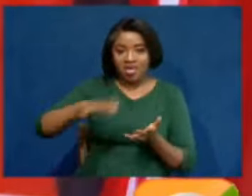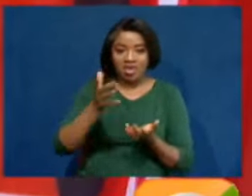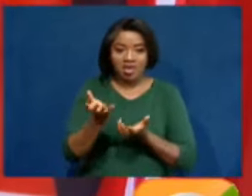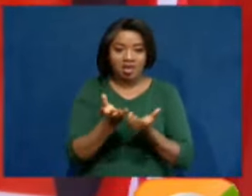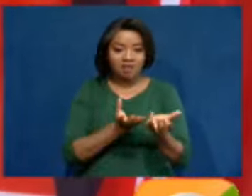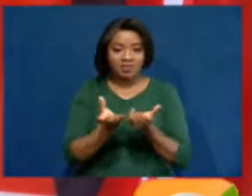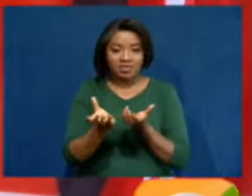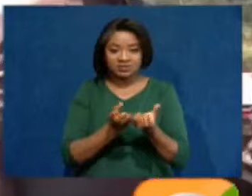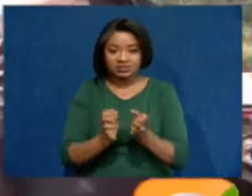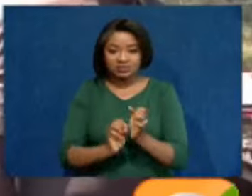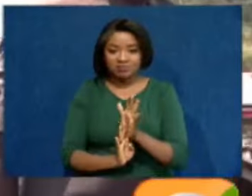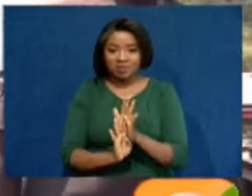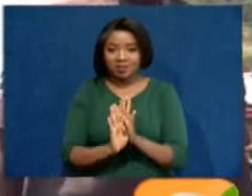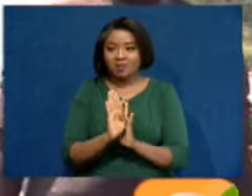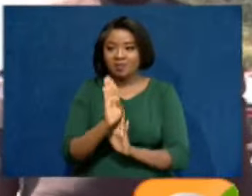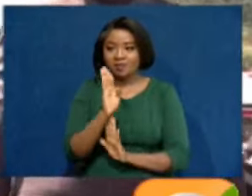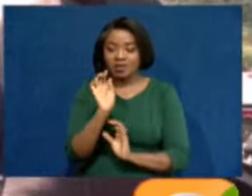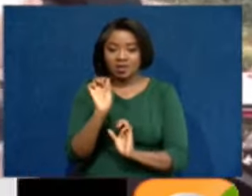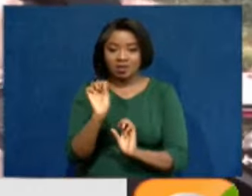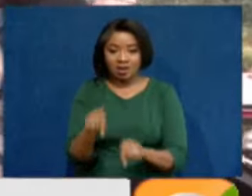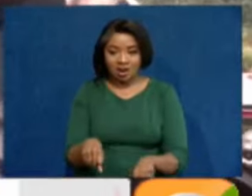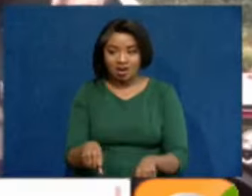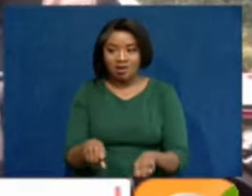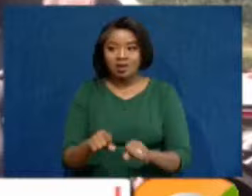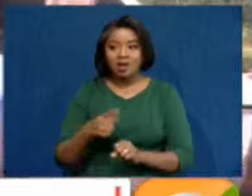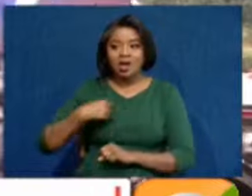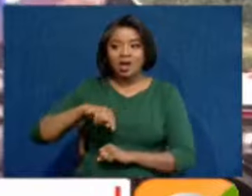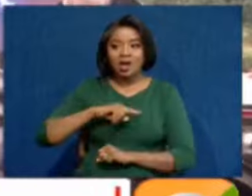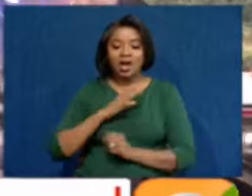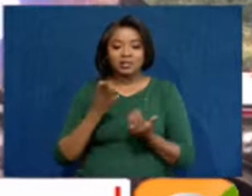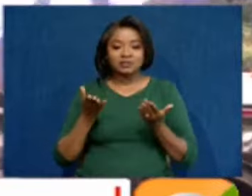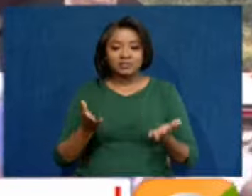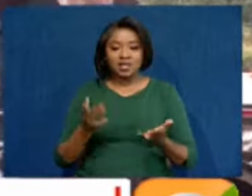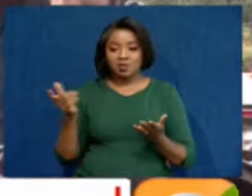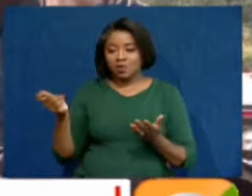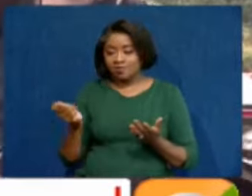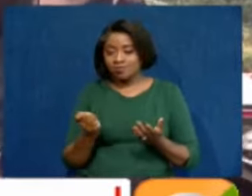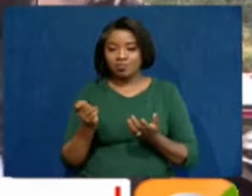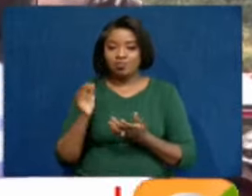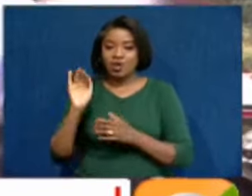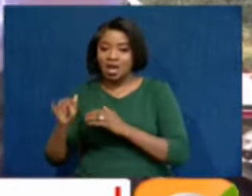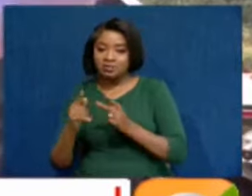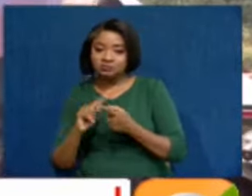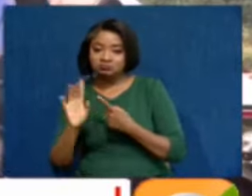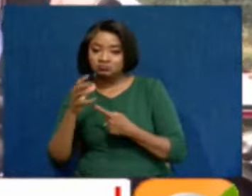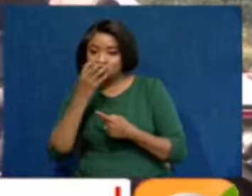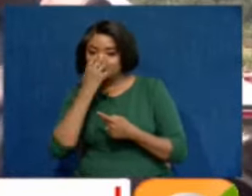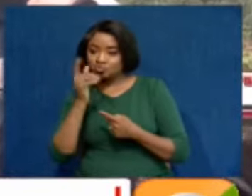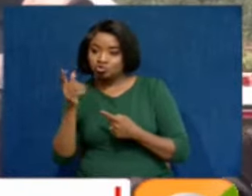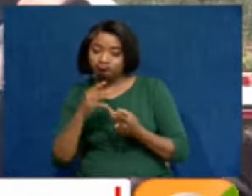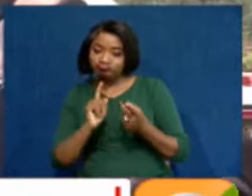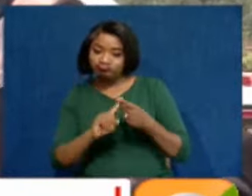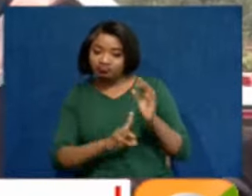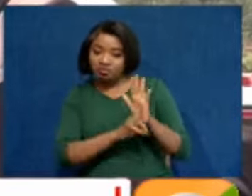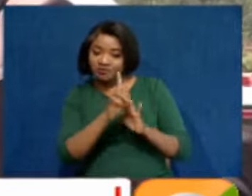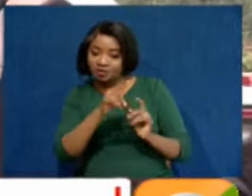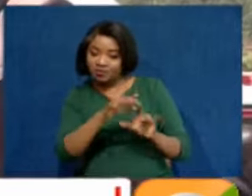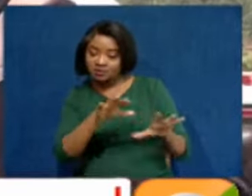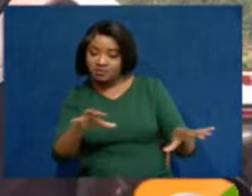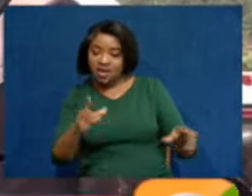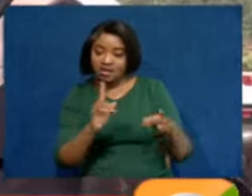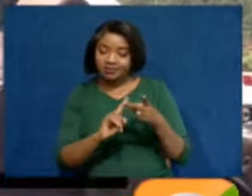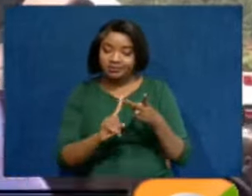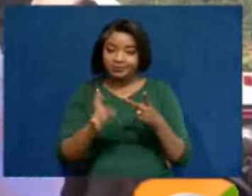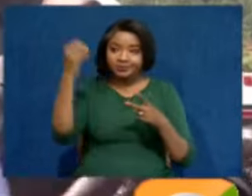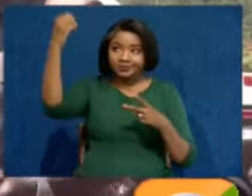Gusii. Tunakuja hapa tunahusisha rais kwa mambo ya maendeleo, mambo ya kuunganisha stima, mambo ya kujenga soko, mambo